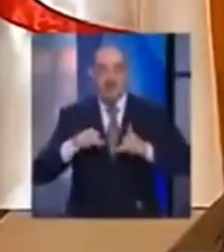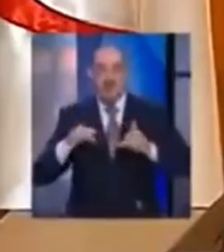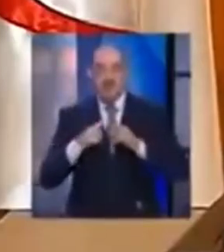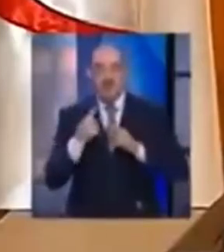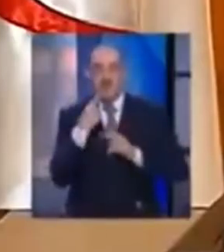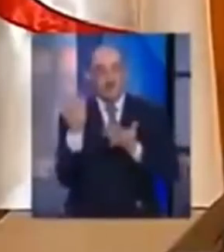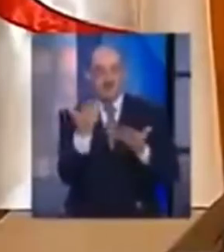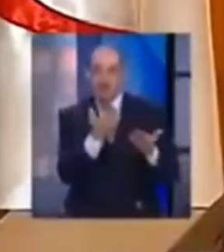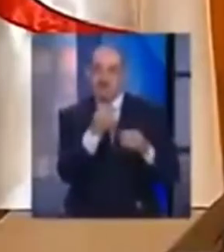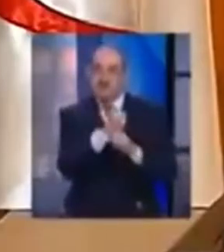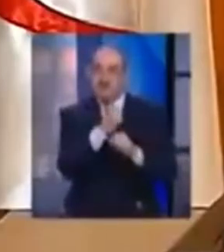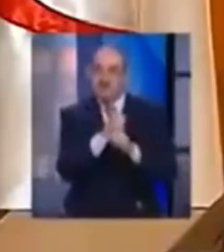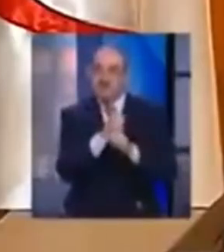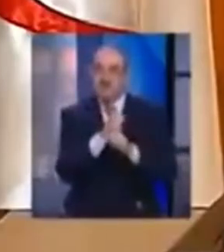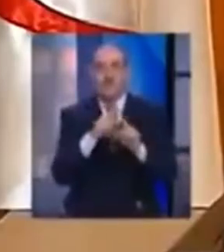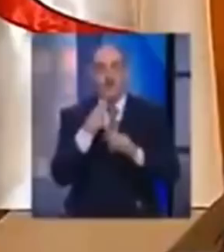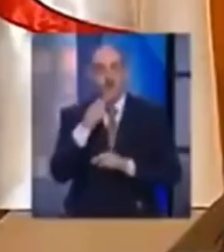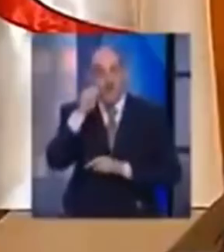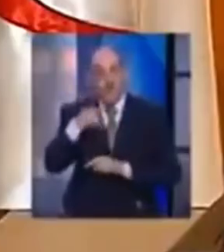الشباب باش يكون